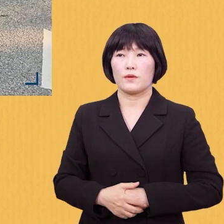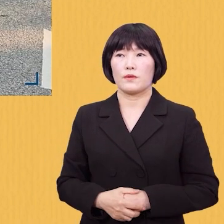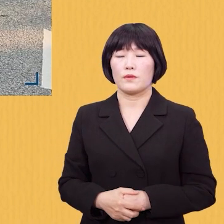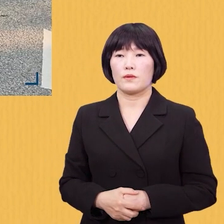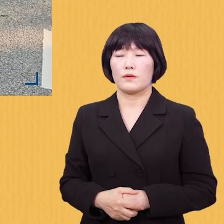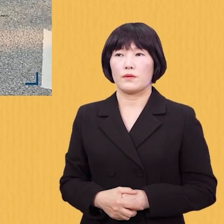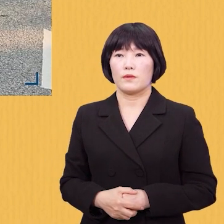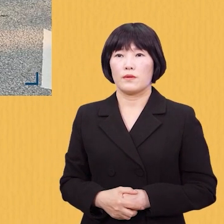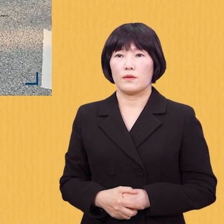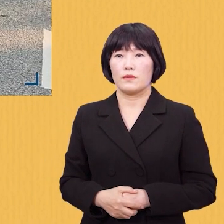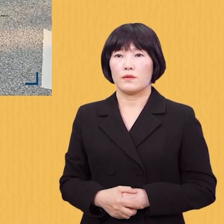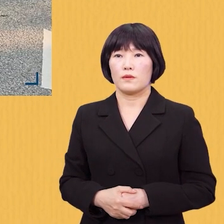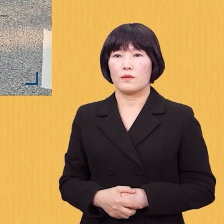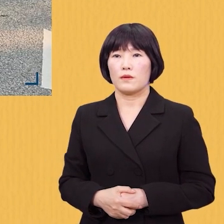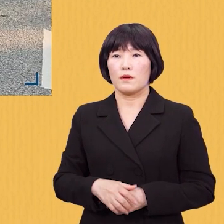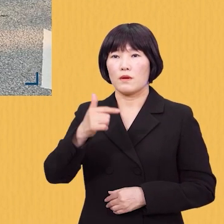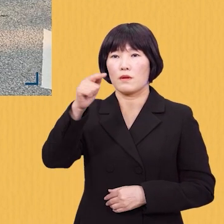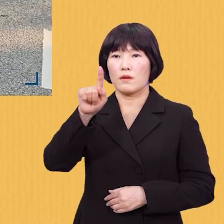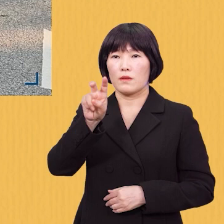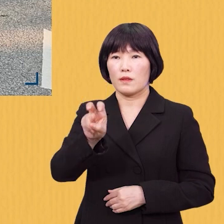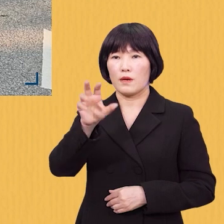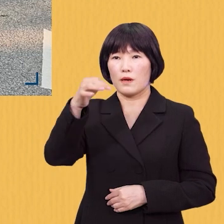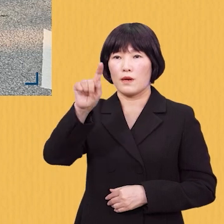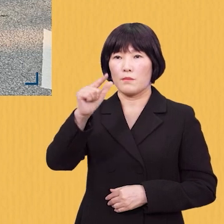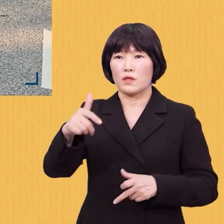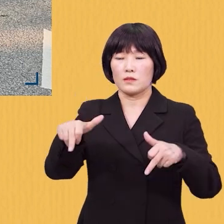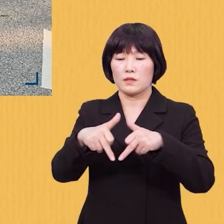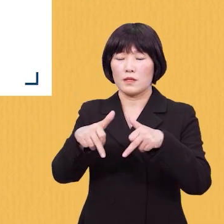남원시 장애인 종합복지관 한민혜님,